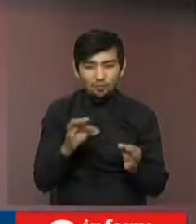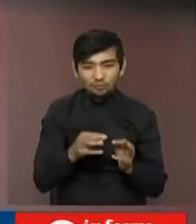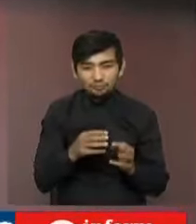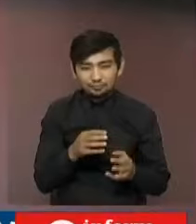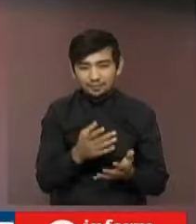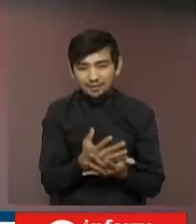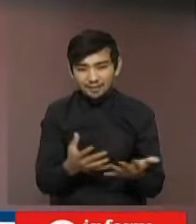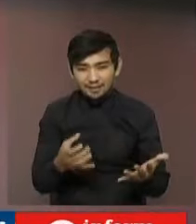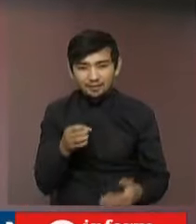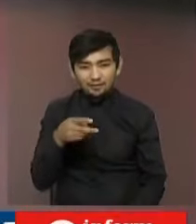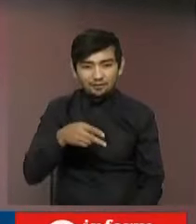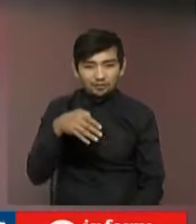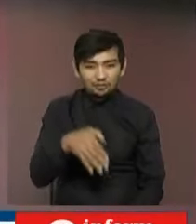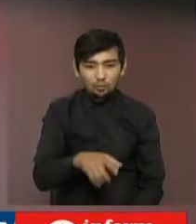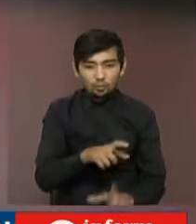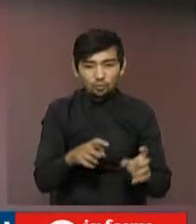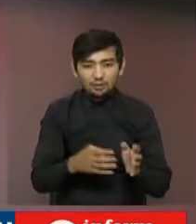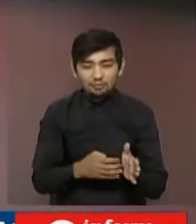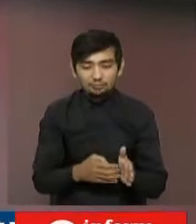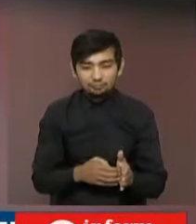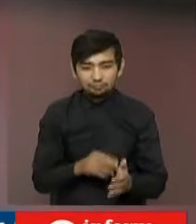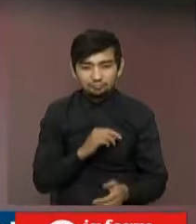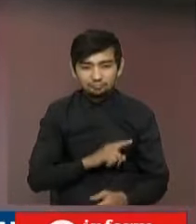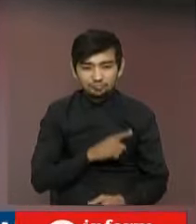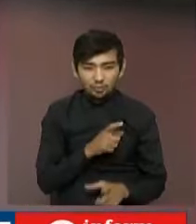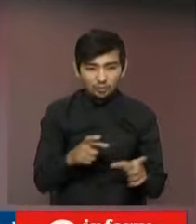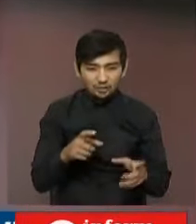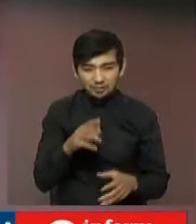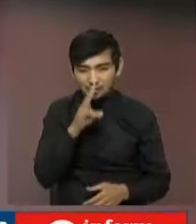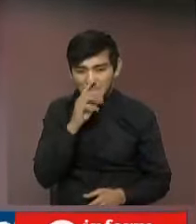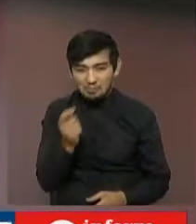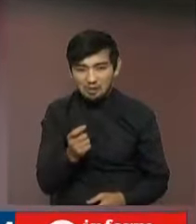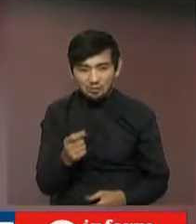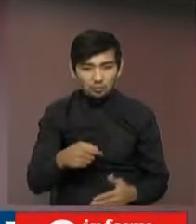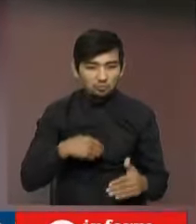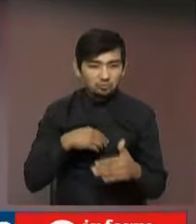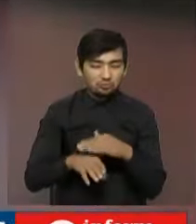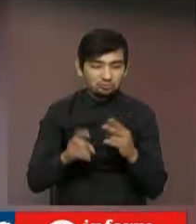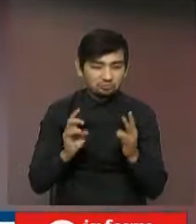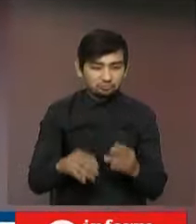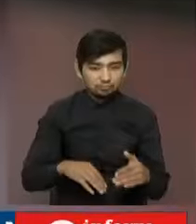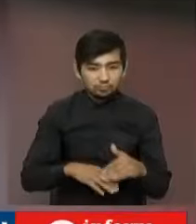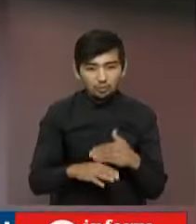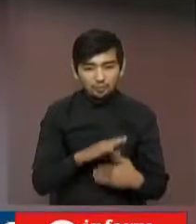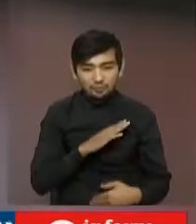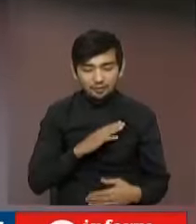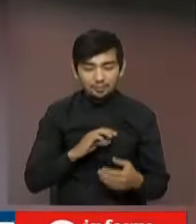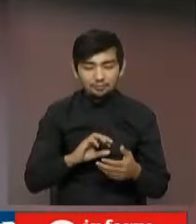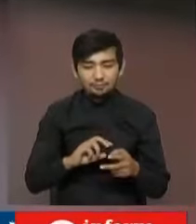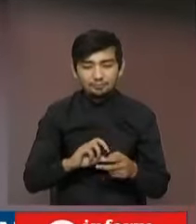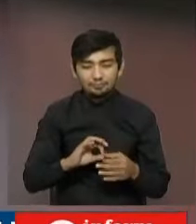хватает 2000 сотрудников. Специалисты уходят из-за низкой заработной платы. Арман Сарсембаев продолжит